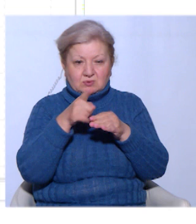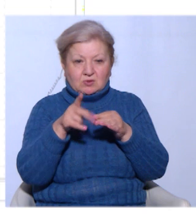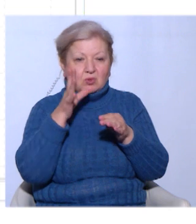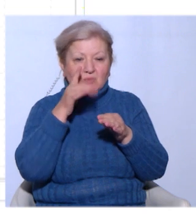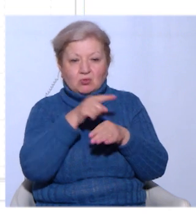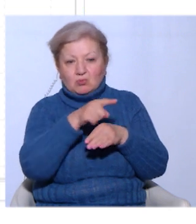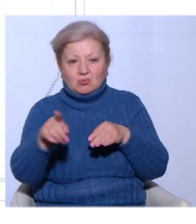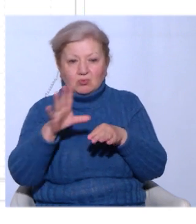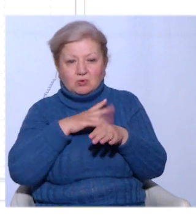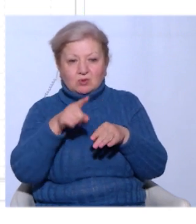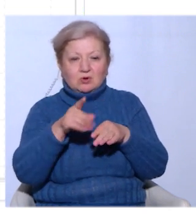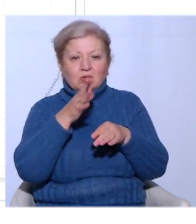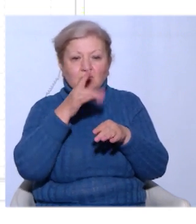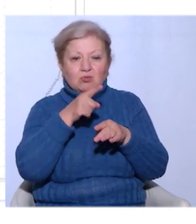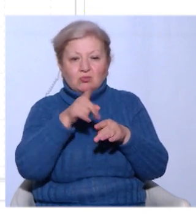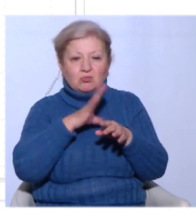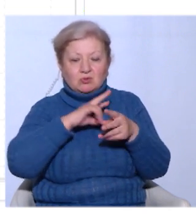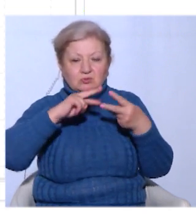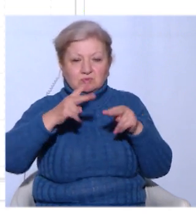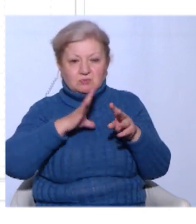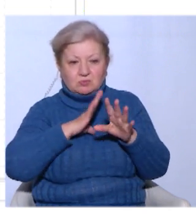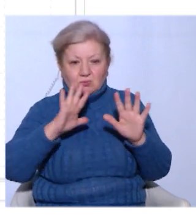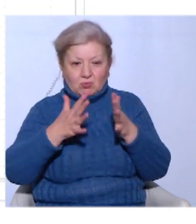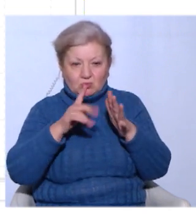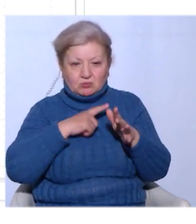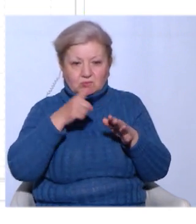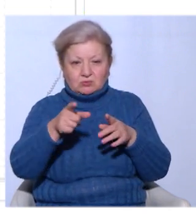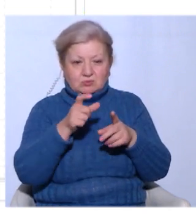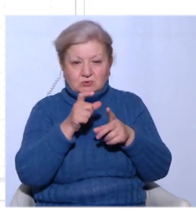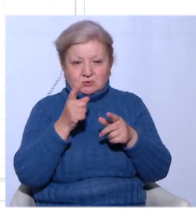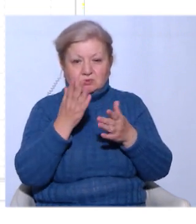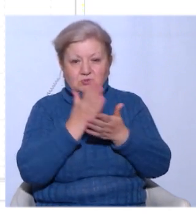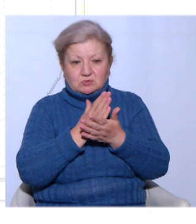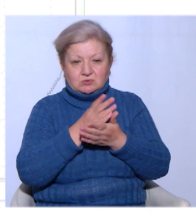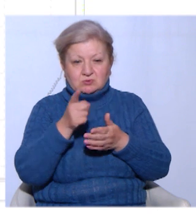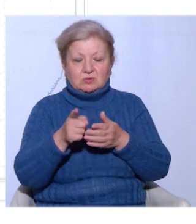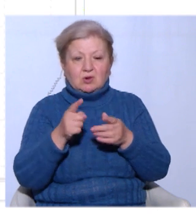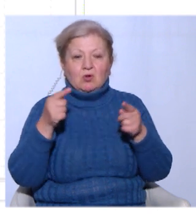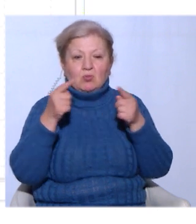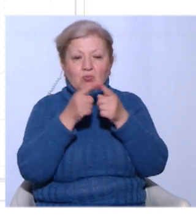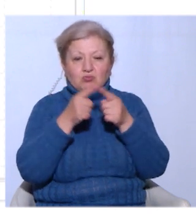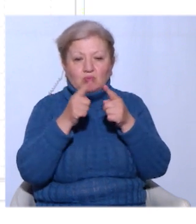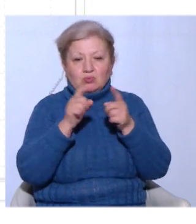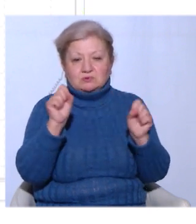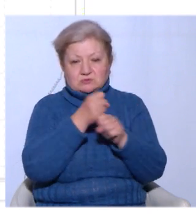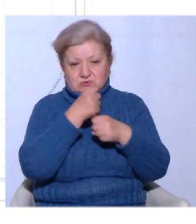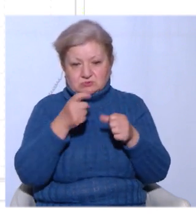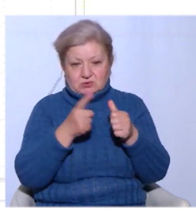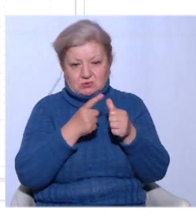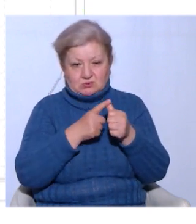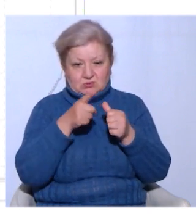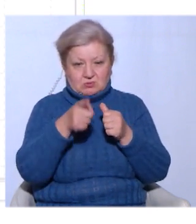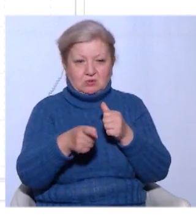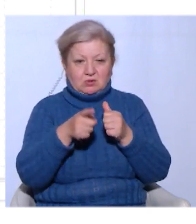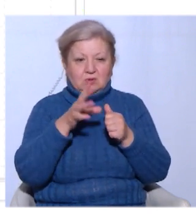დროსთან, რა დროშიაც ეს ცვლილება მოხდა, ამას უწოდებენ კუთხურ სიჩქარეს. სრულ